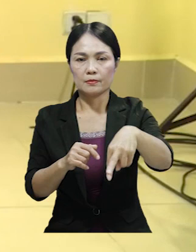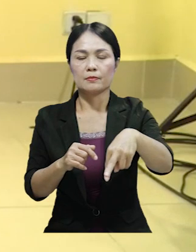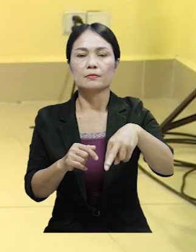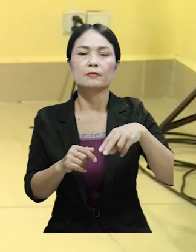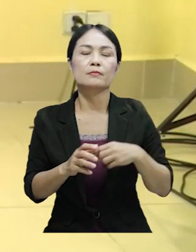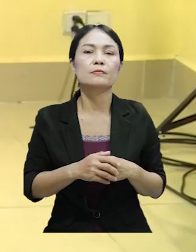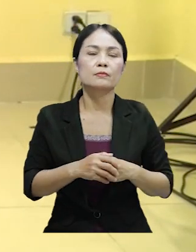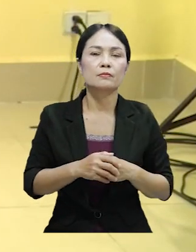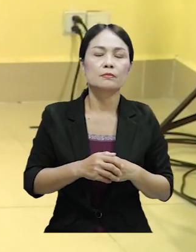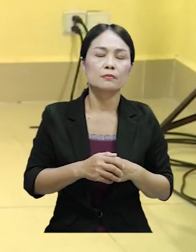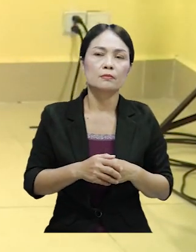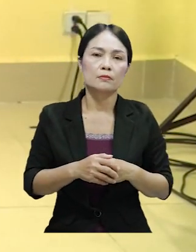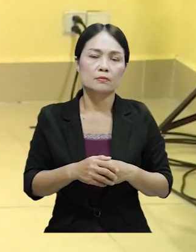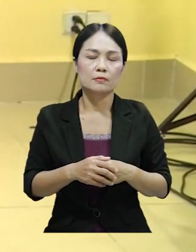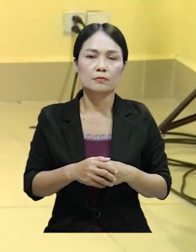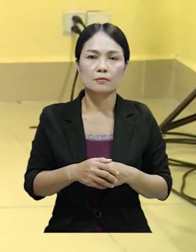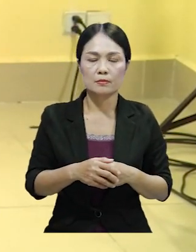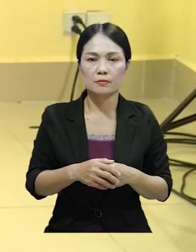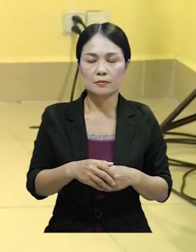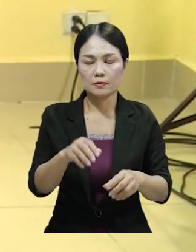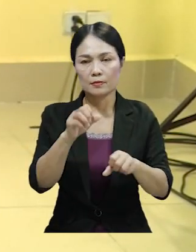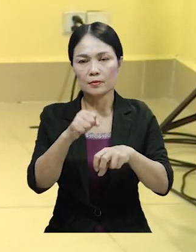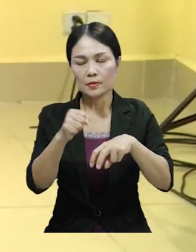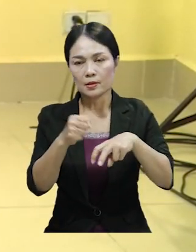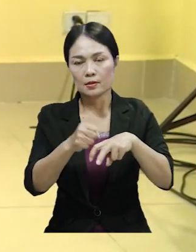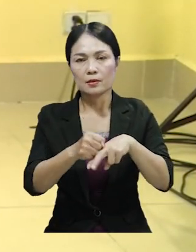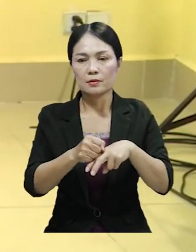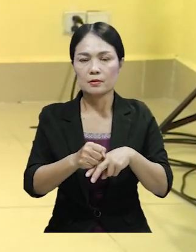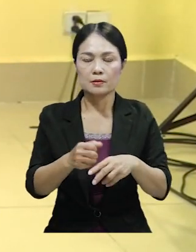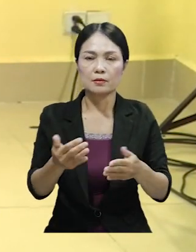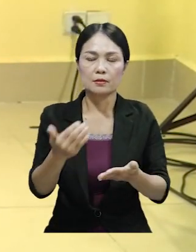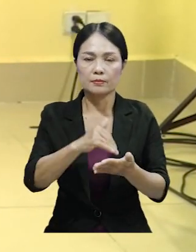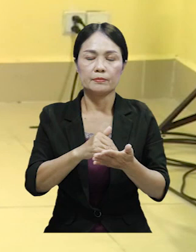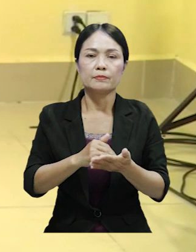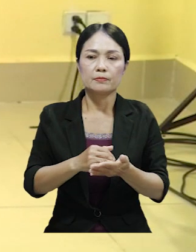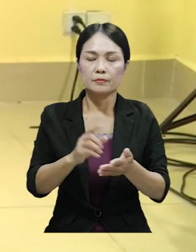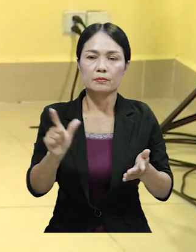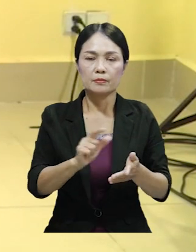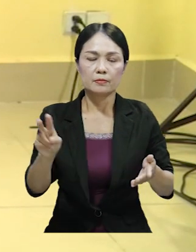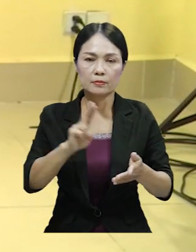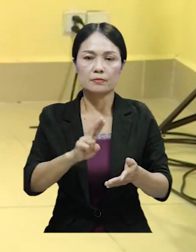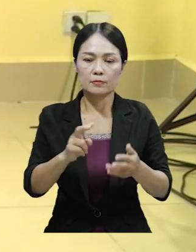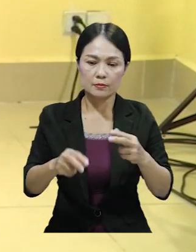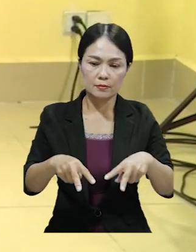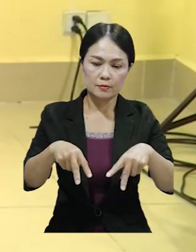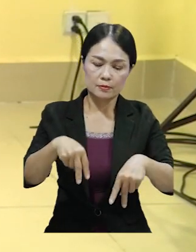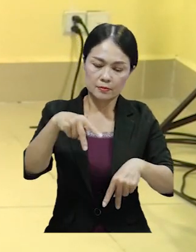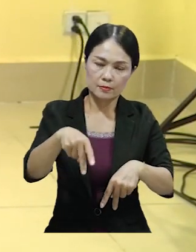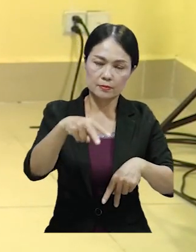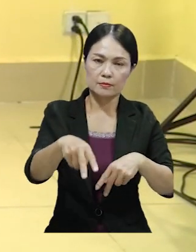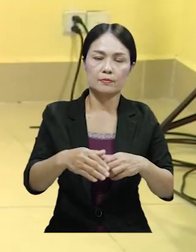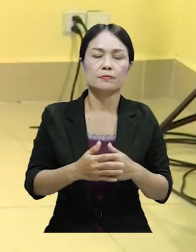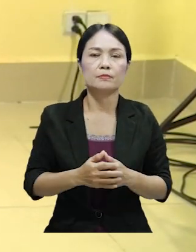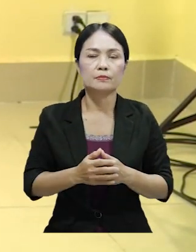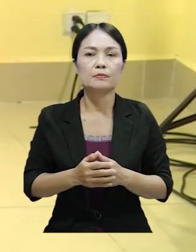1 2 3បាទអញ្ចឹងការគោះជើងនេះម្ដងឆ្វេងម្ដងស្ដាំអាស្រ័យលើយើងឈានជំហានទៅមុខបាទអរគុណកូនស